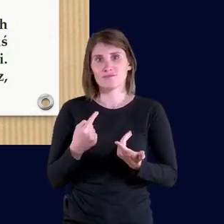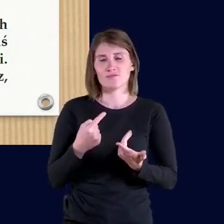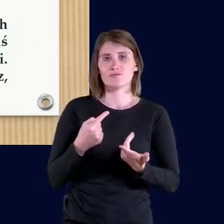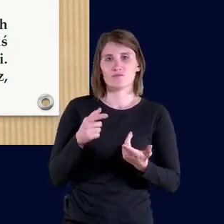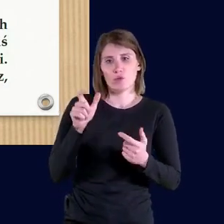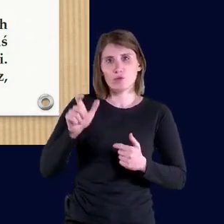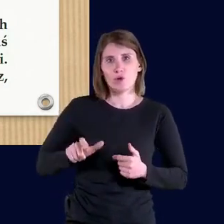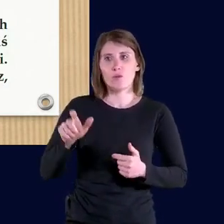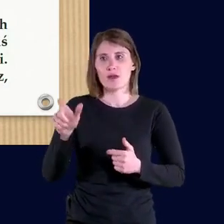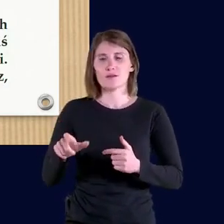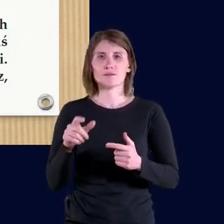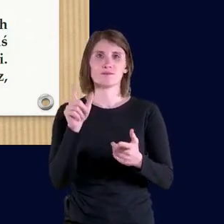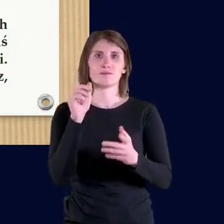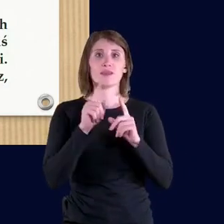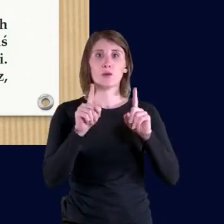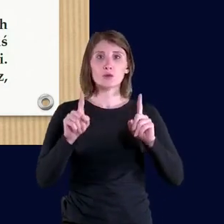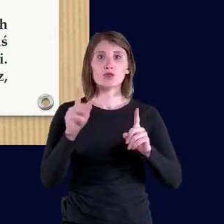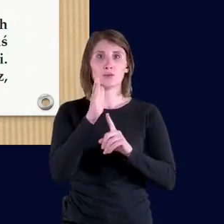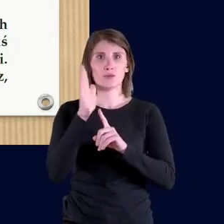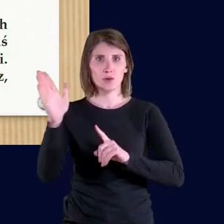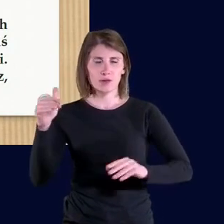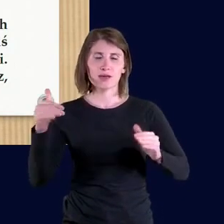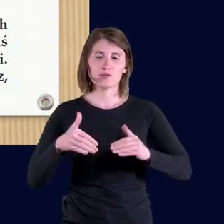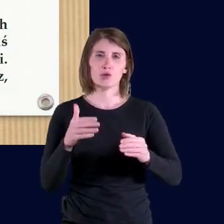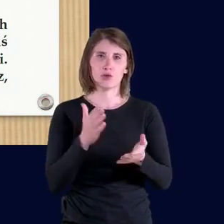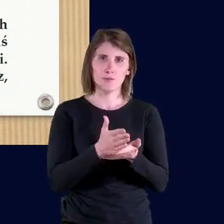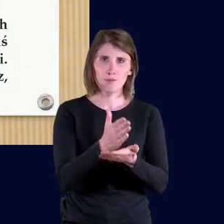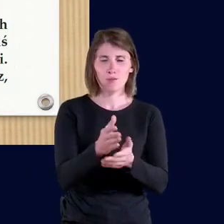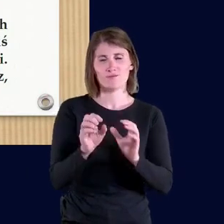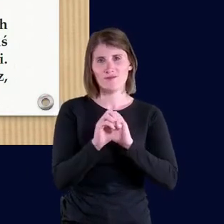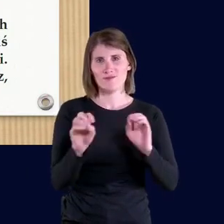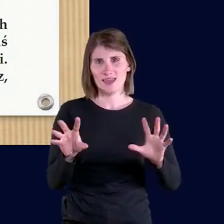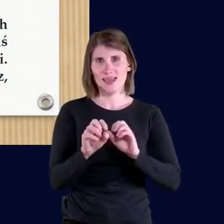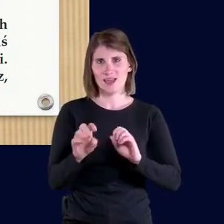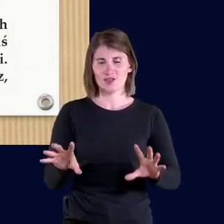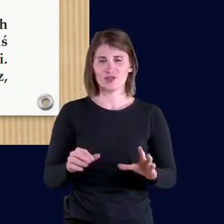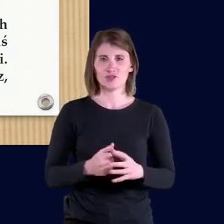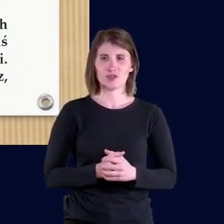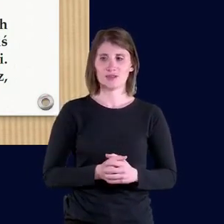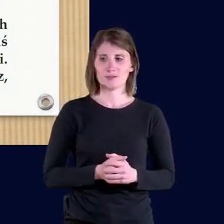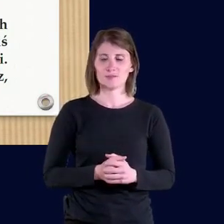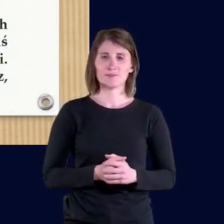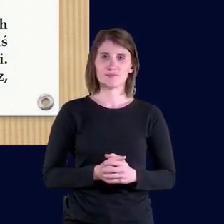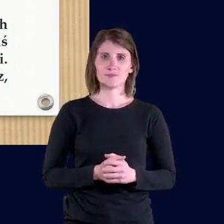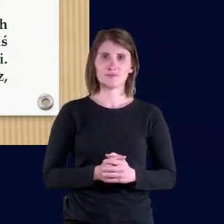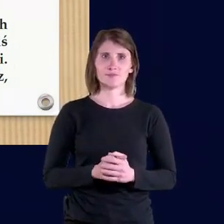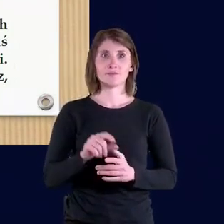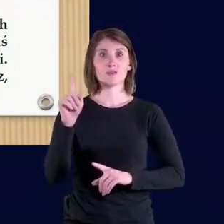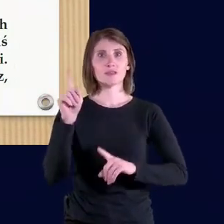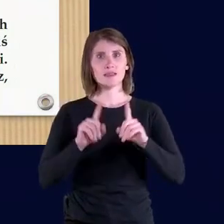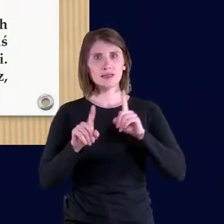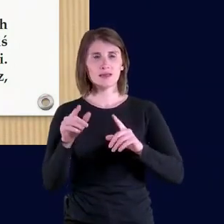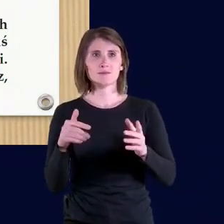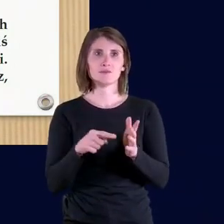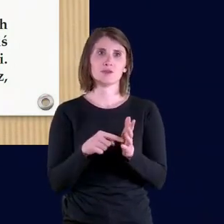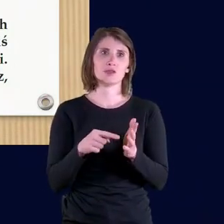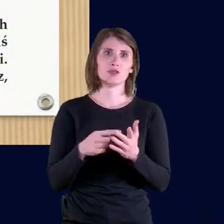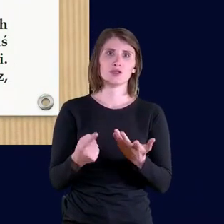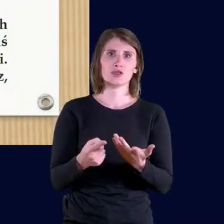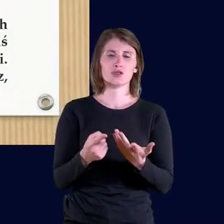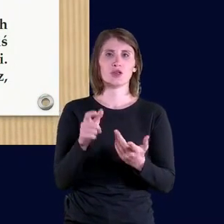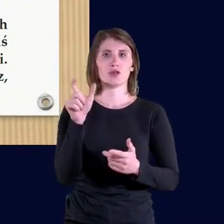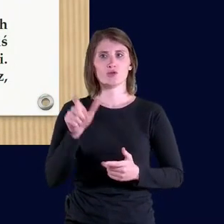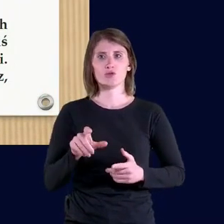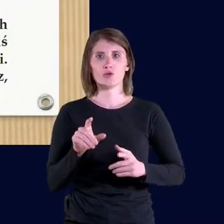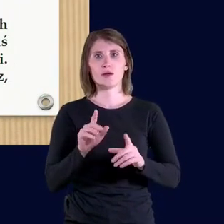może w tym pomóc czasami też zdarza się że użytkownicy mają problem z odpalaniem